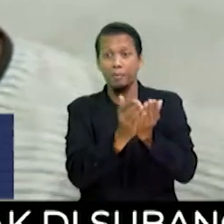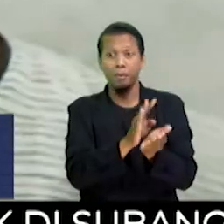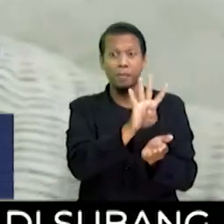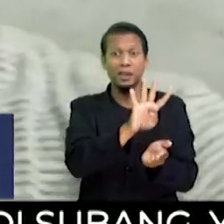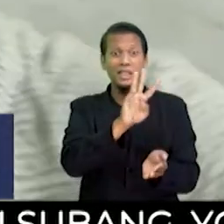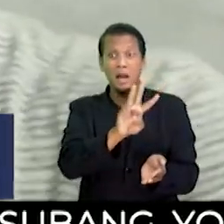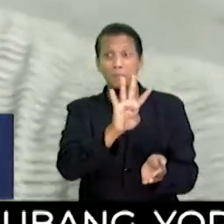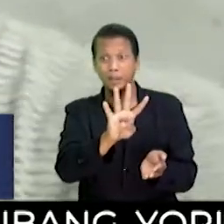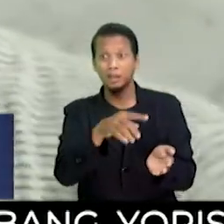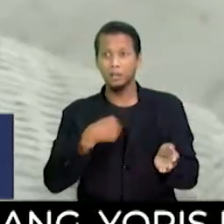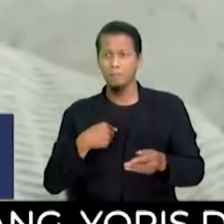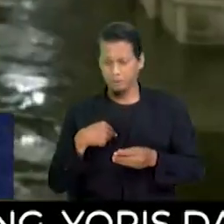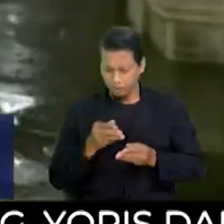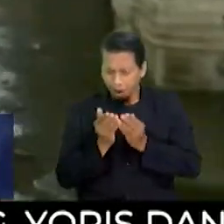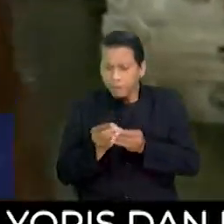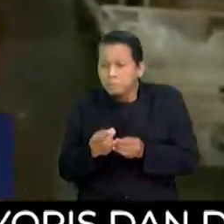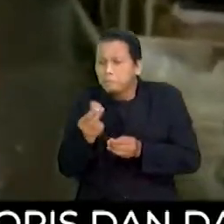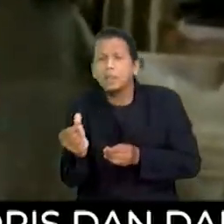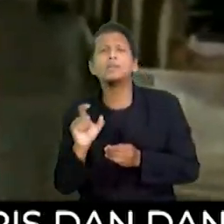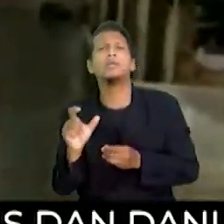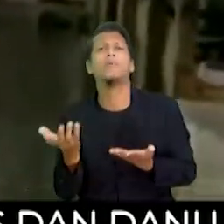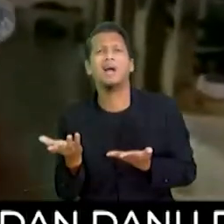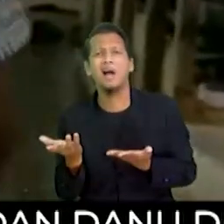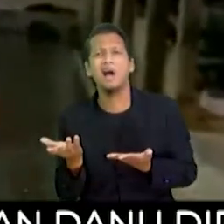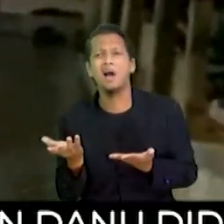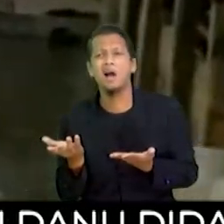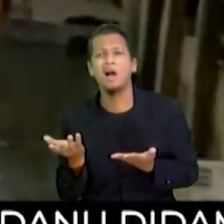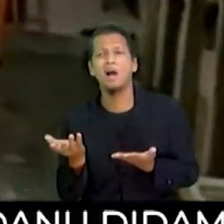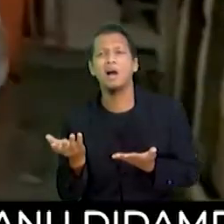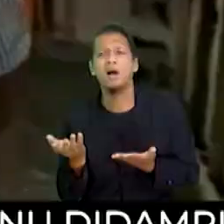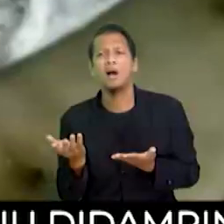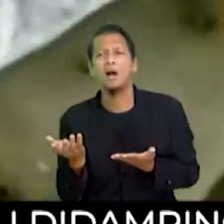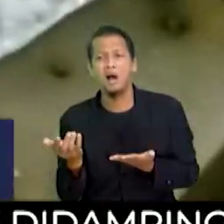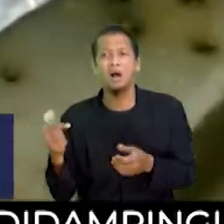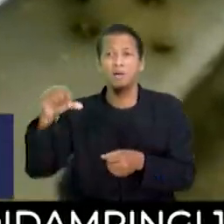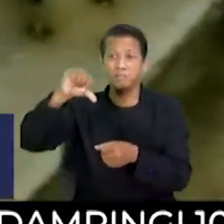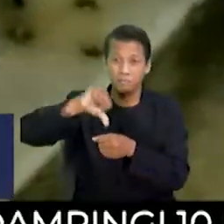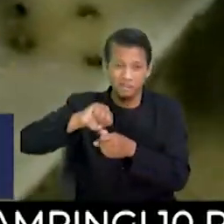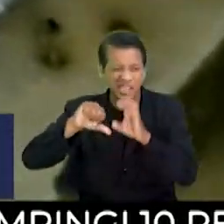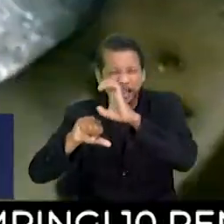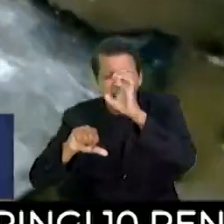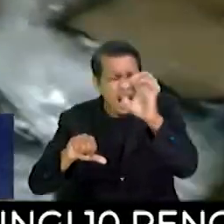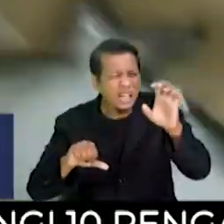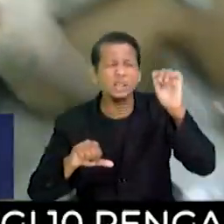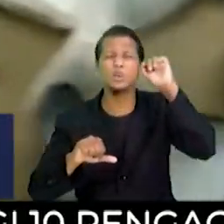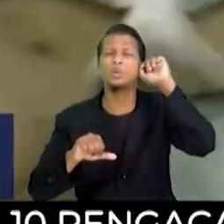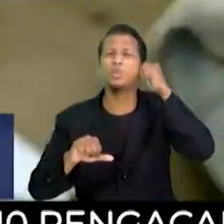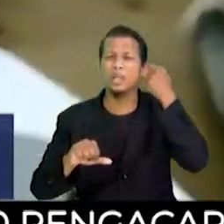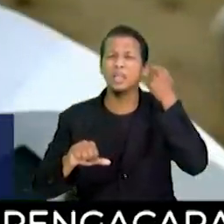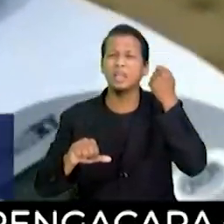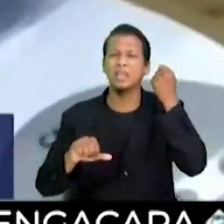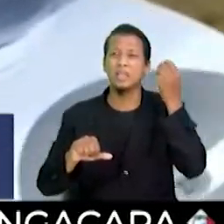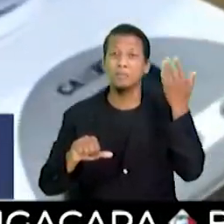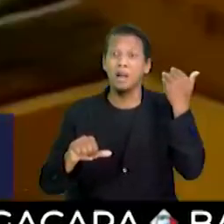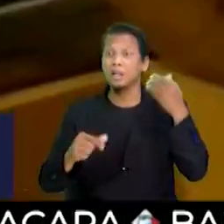minyak satu hari berangkat putus? Akibat kelangkaan BBM, saat ini gudang dan penjual ikan juga tidak bisa berdagang karena tidak